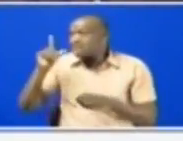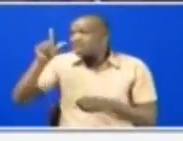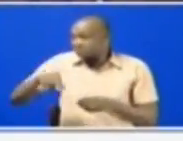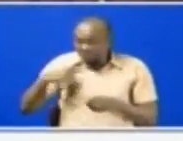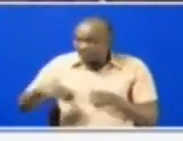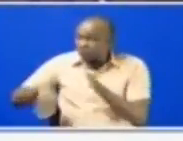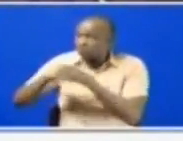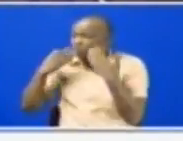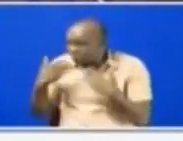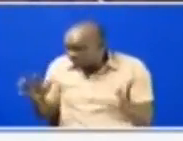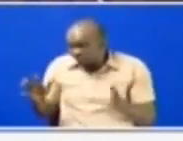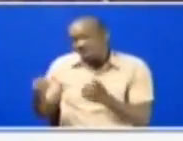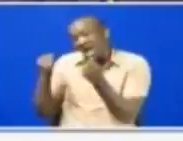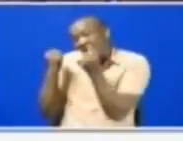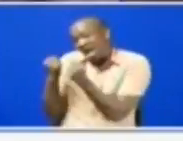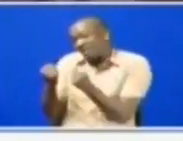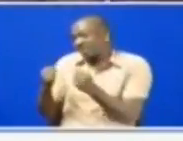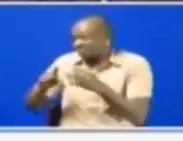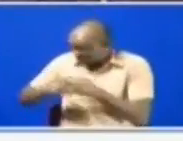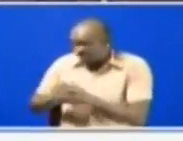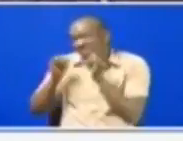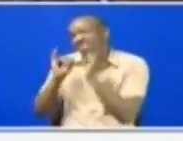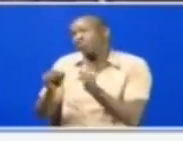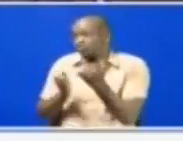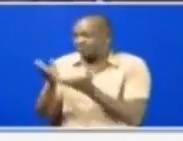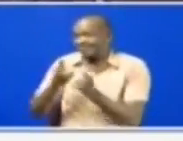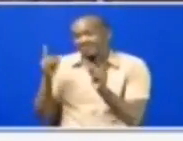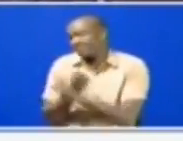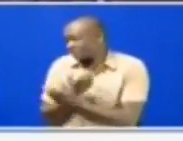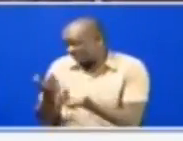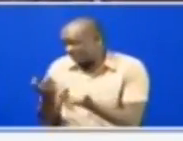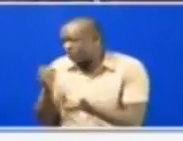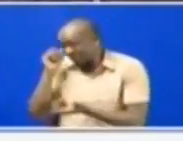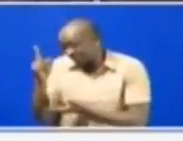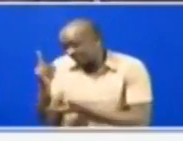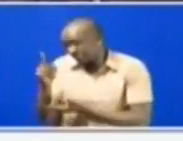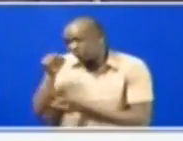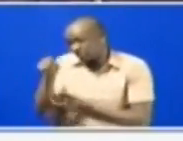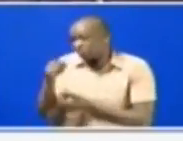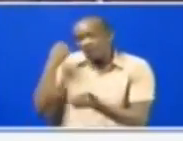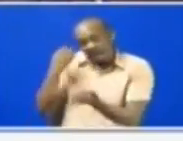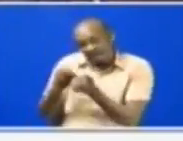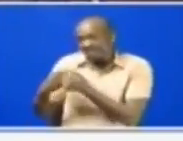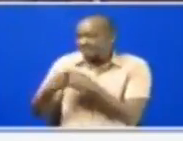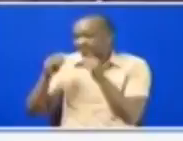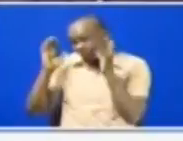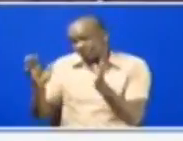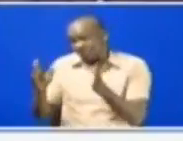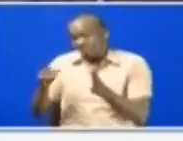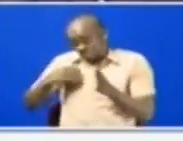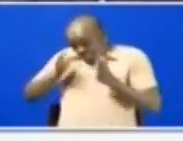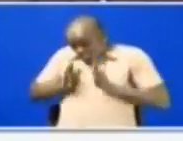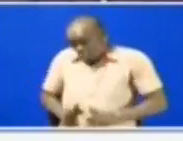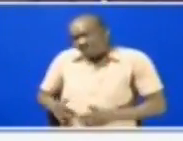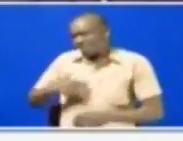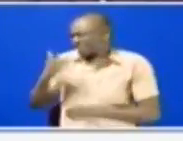maliza kucheza ile mpira inakuwa ni vigumu tena, unaanza tena kuanza upya. Unanipata? So inakuwa ni vigumu kidogo. Kisa kidogo kama binadamu unakuja